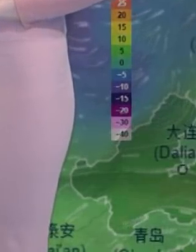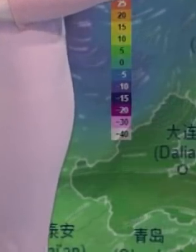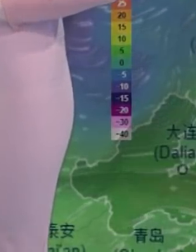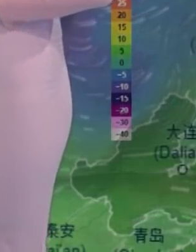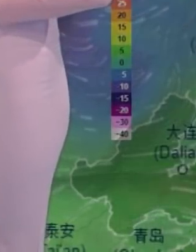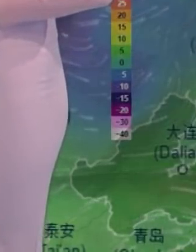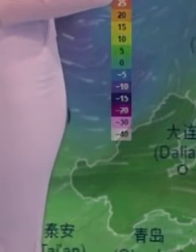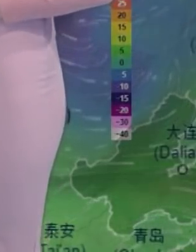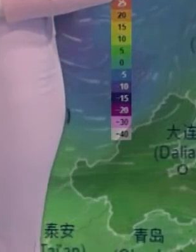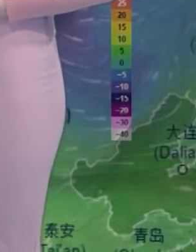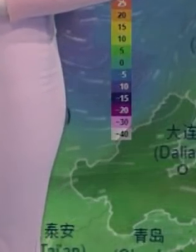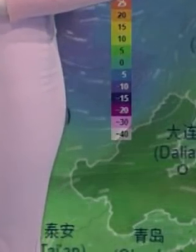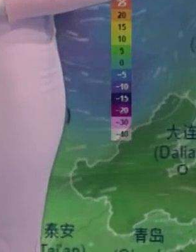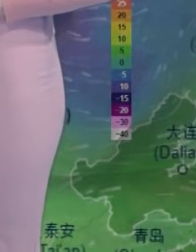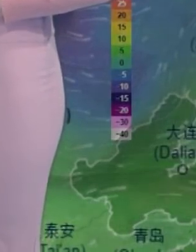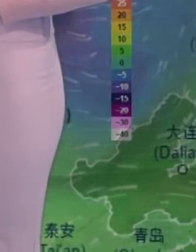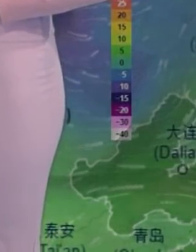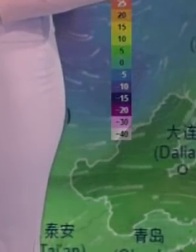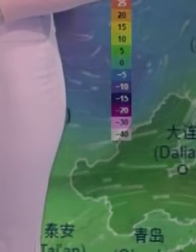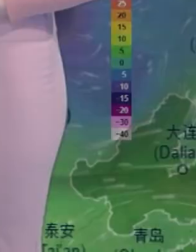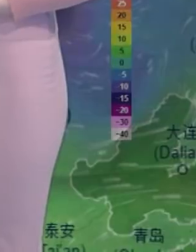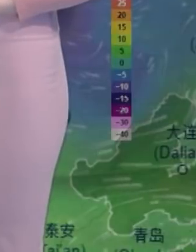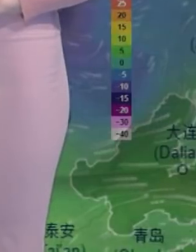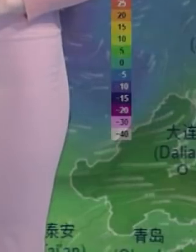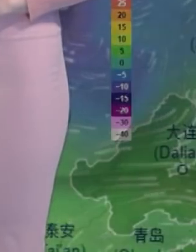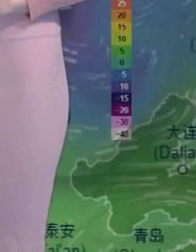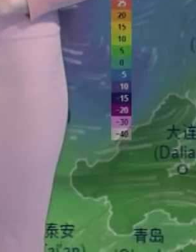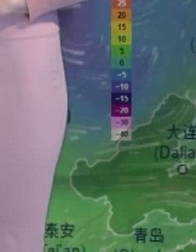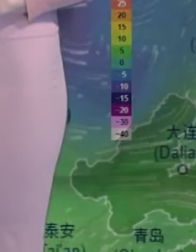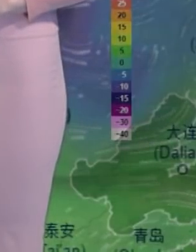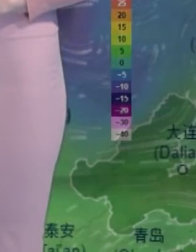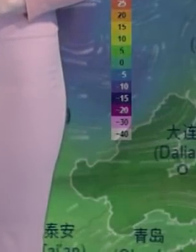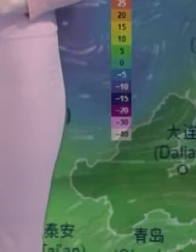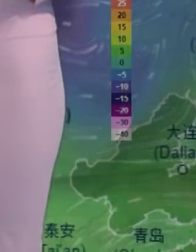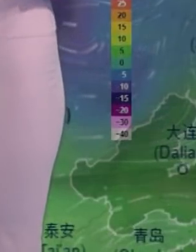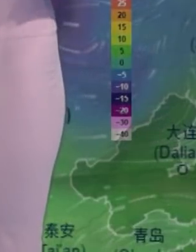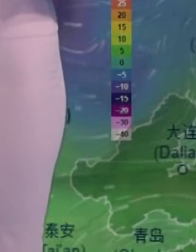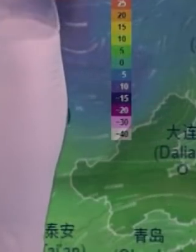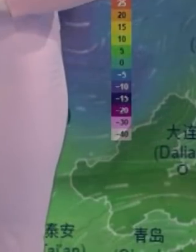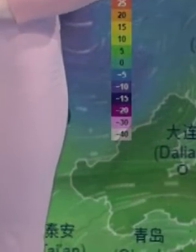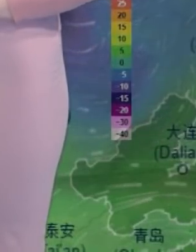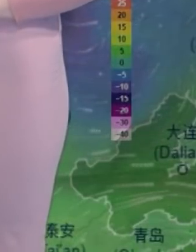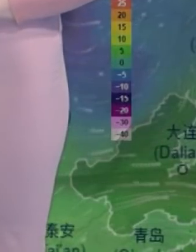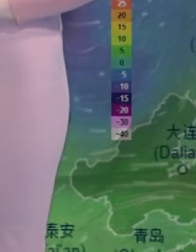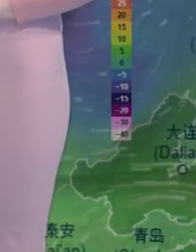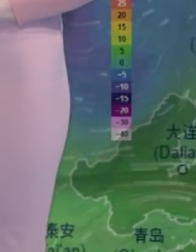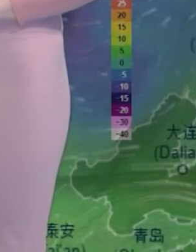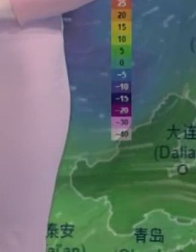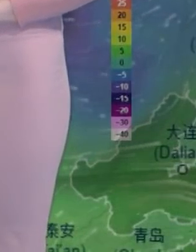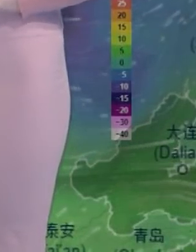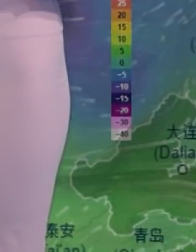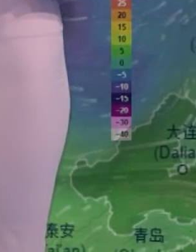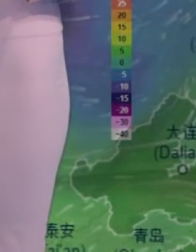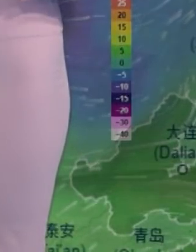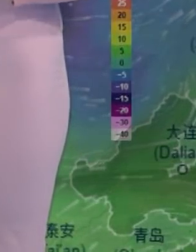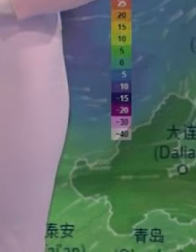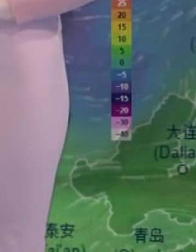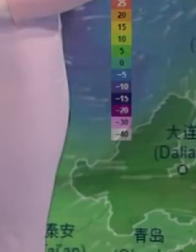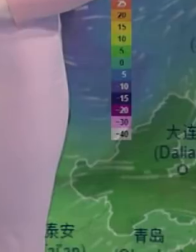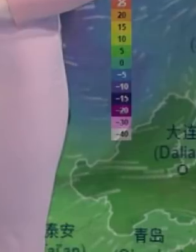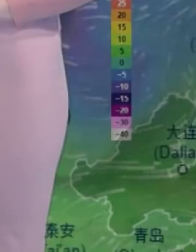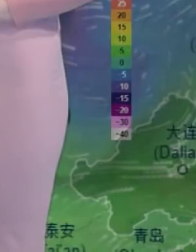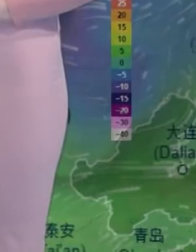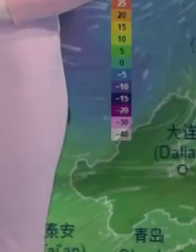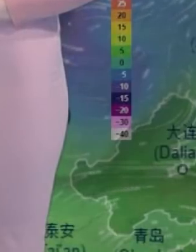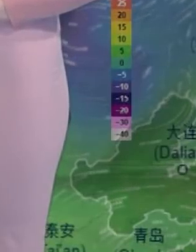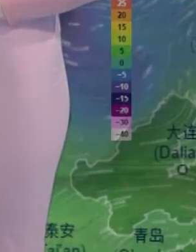хүйтэн. Зарин Гоён Мөс нутгийн өмнө хэсэг болон Онон Улс голын хөндийгөр шөнөдөө 16-аас 21, өдөртөө 6-аас